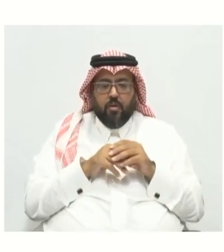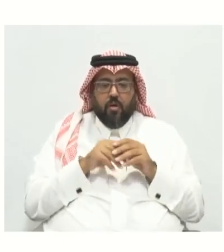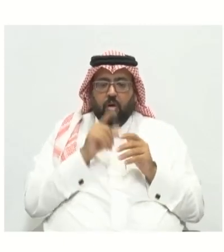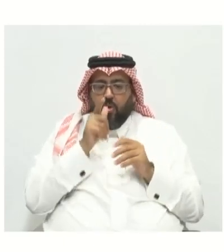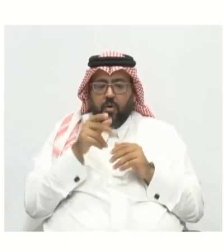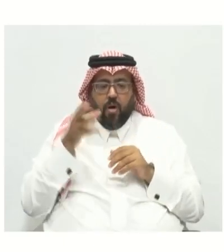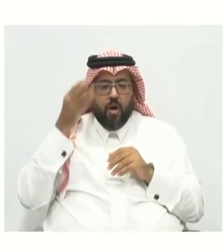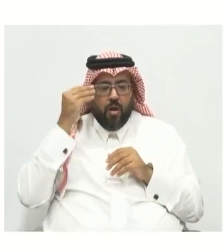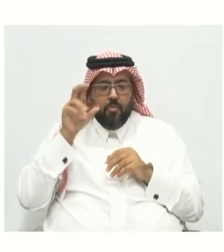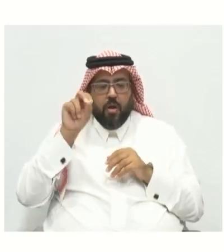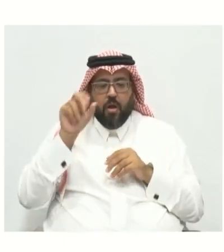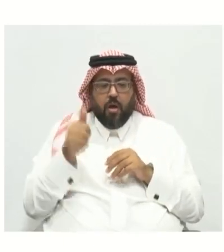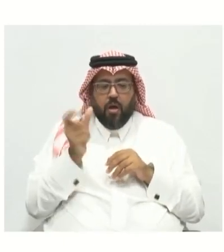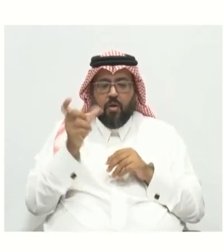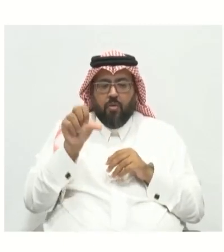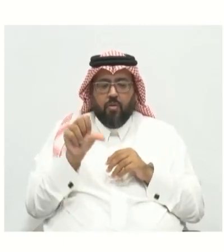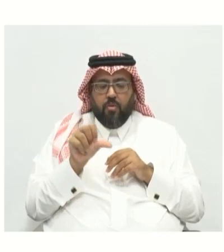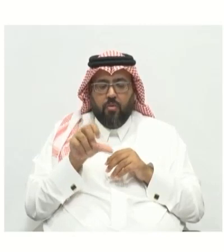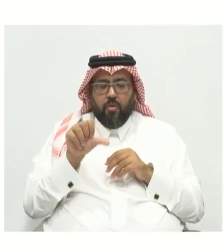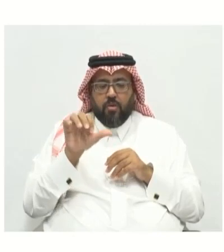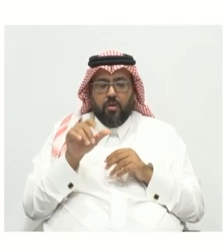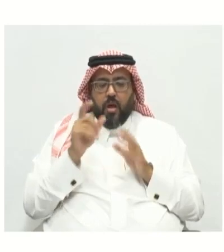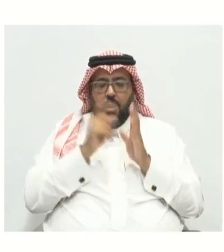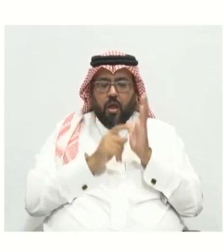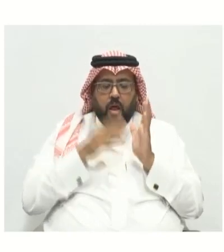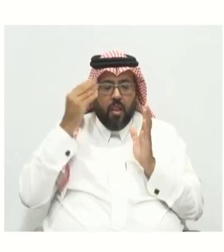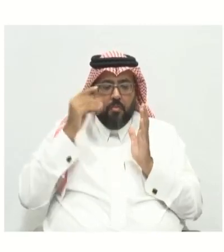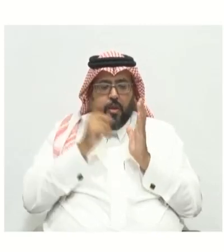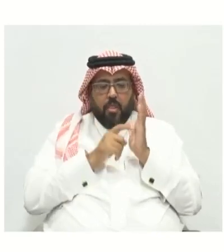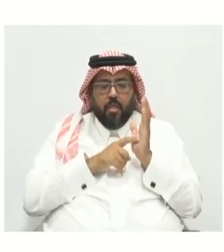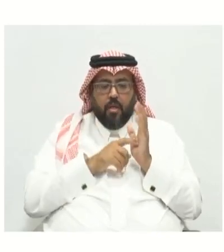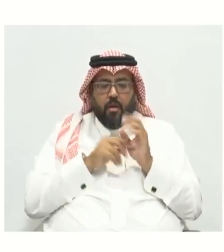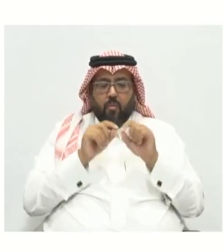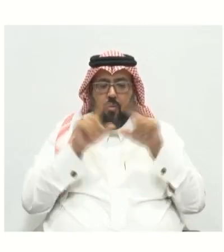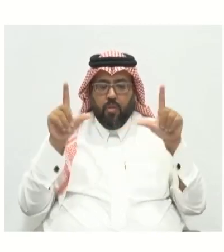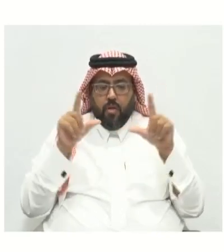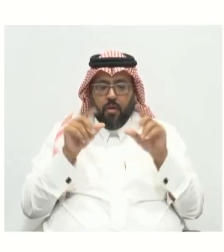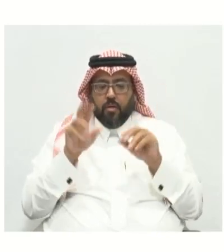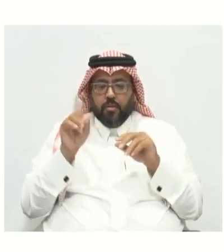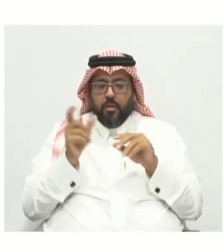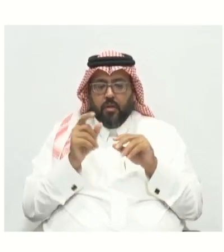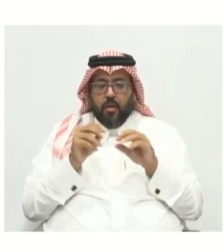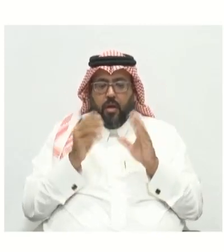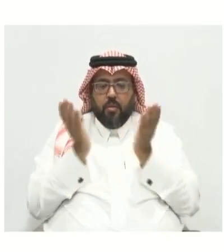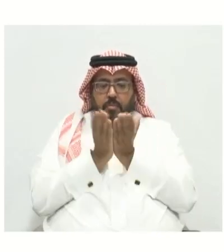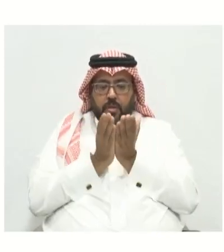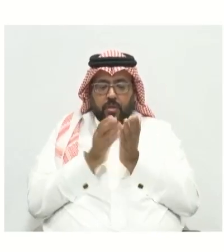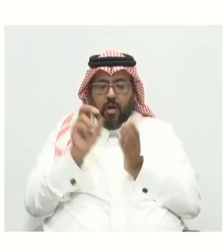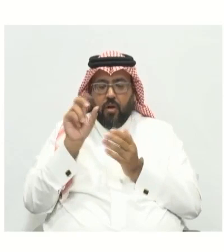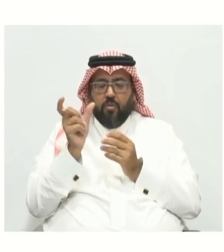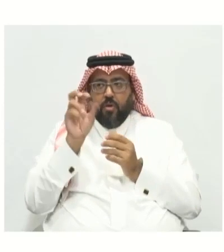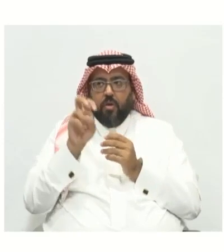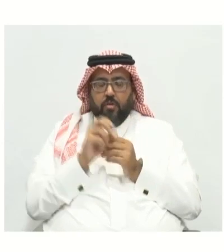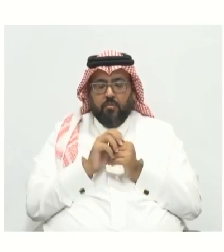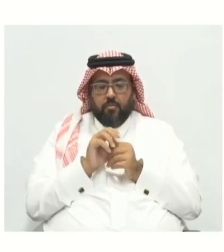فنقول علم القانون ولا نقول علم النظام لوضوح المعنى والاتساق مع المصطلح لدى المدارس القانونيه في